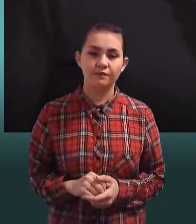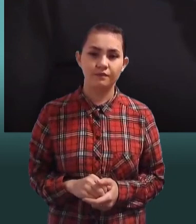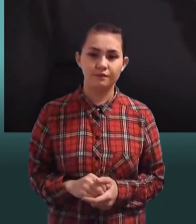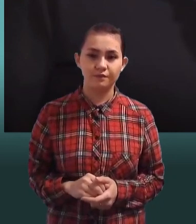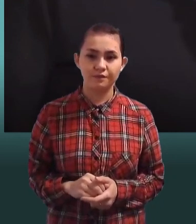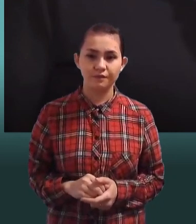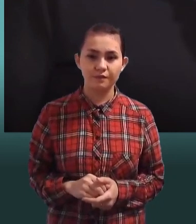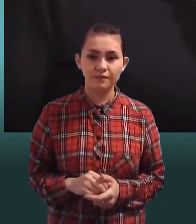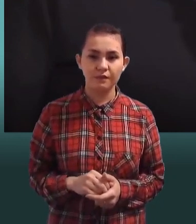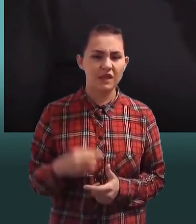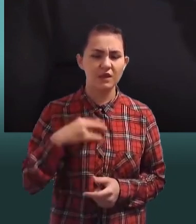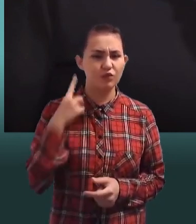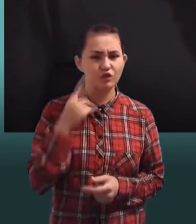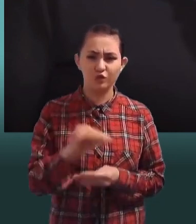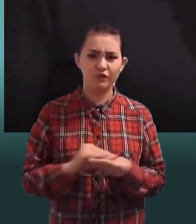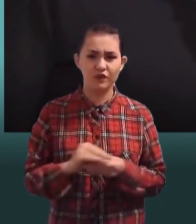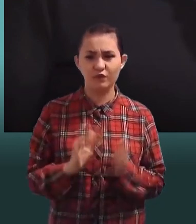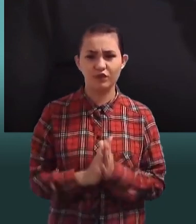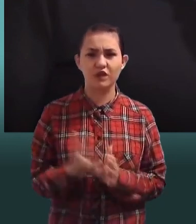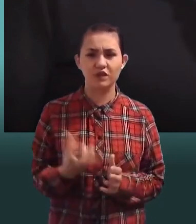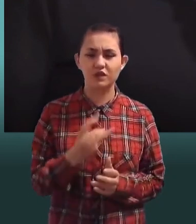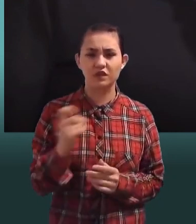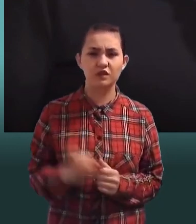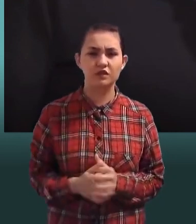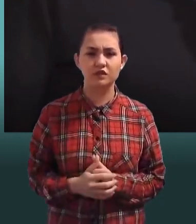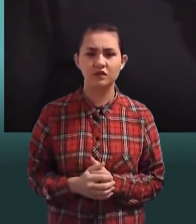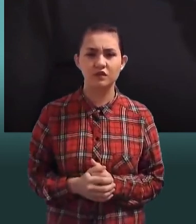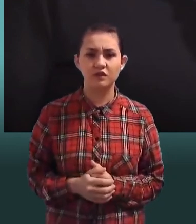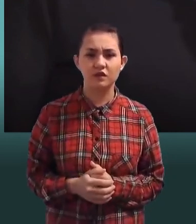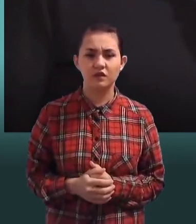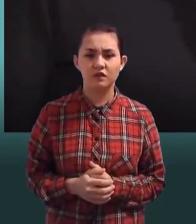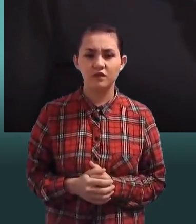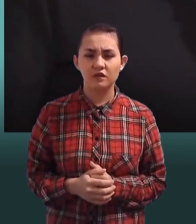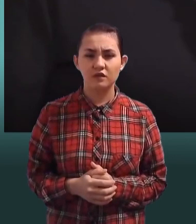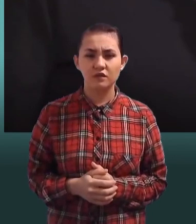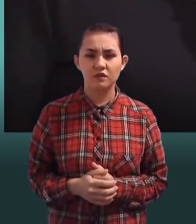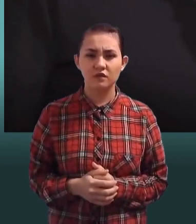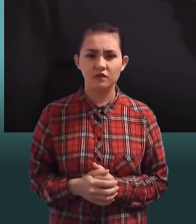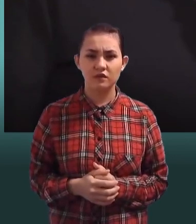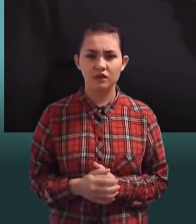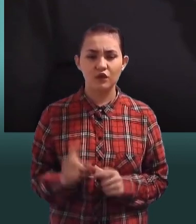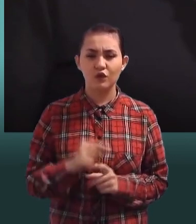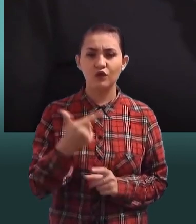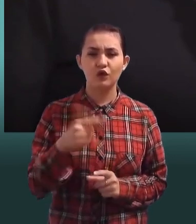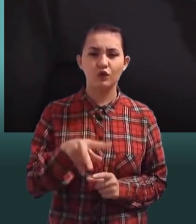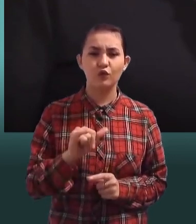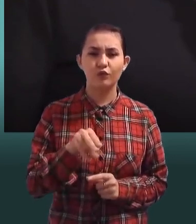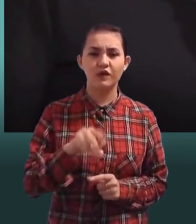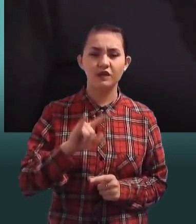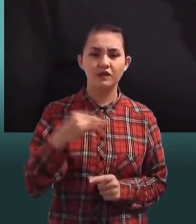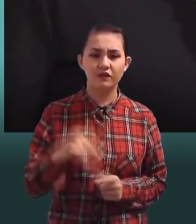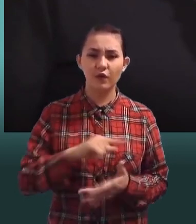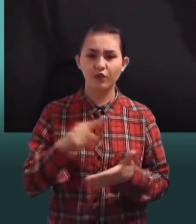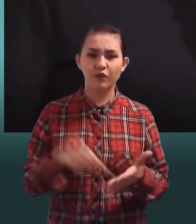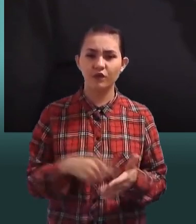Пане Сергію, не почули. Повторіть, будь ласка, ще раз. Ну, я, понимаете, это какой-то глупый вопрос, я даже, ну, честно, ну, как-то не знаю, как